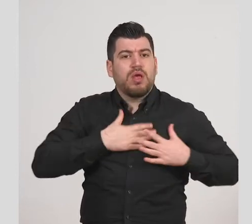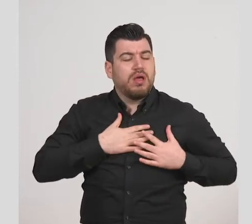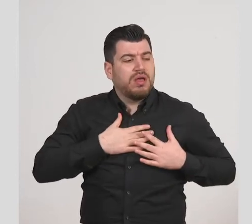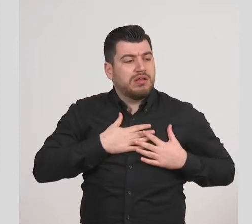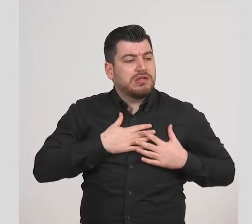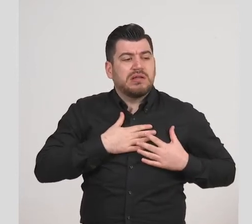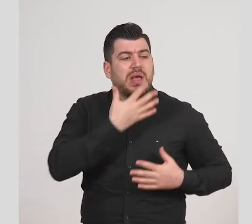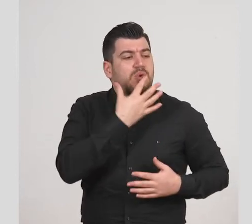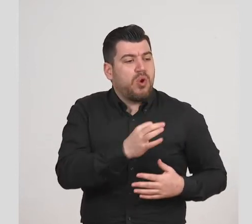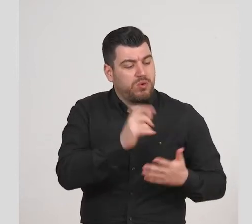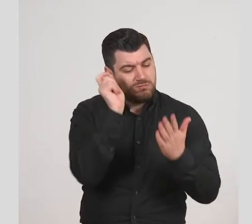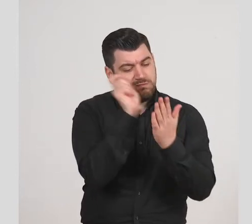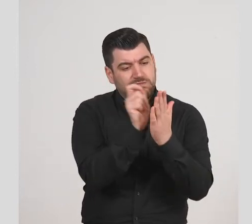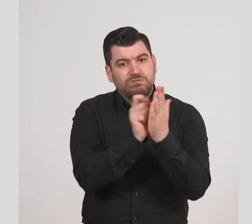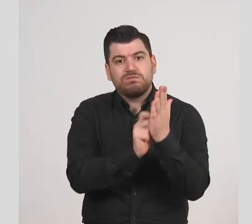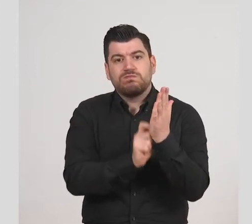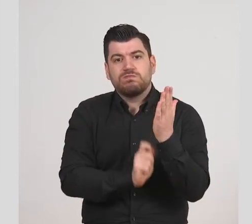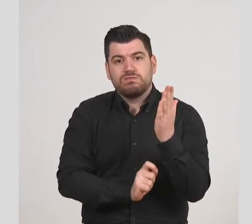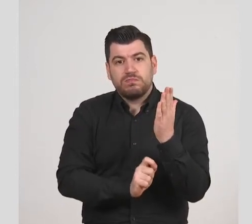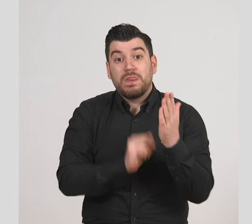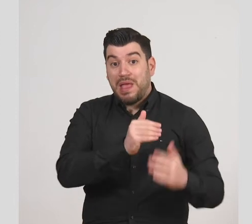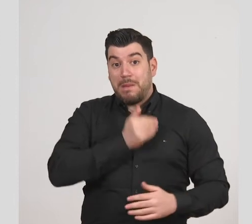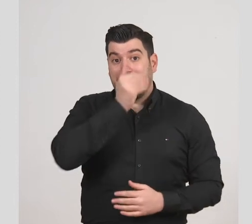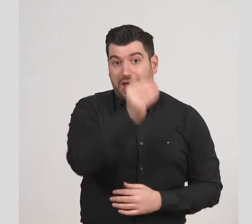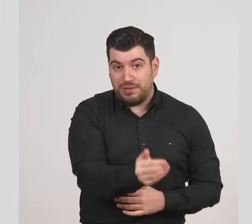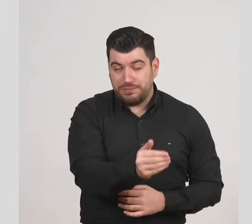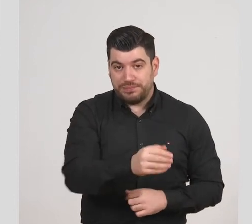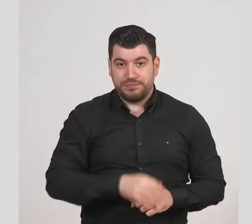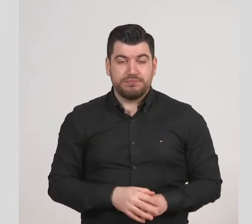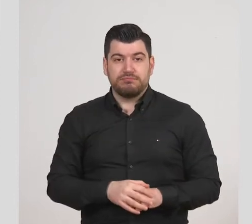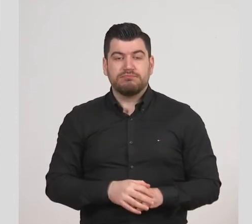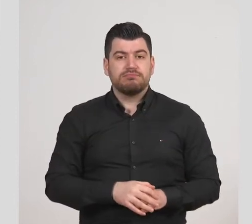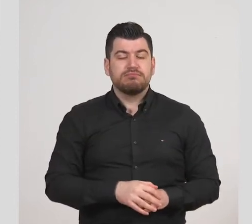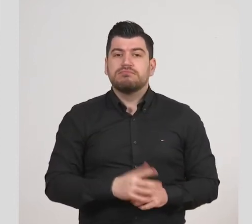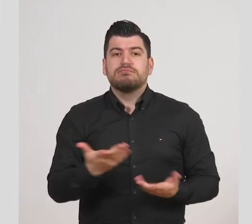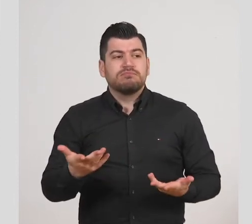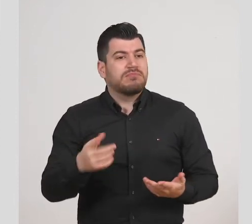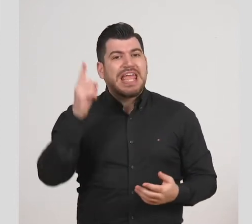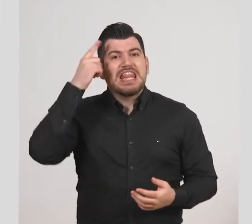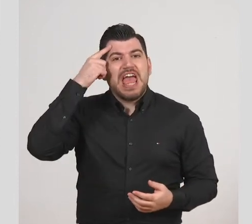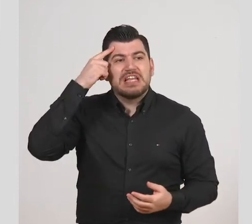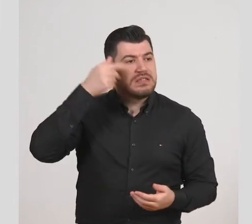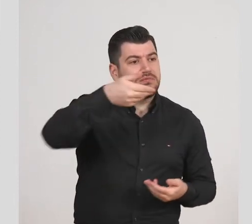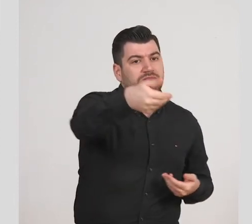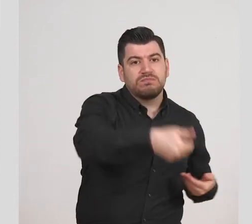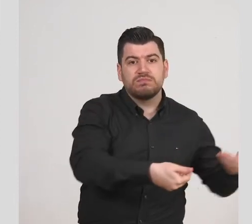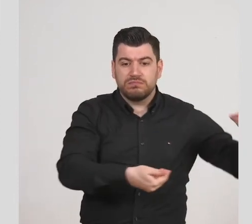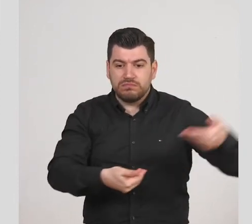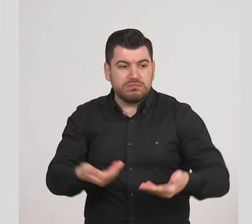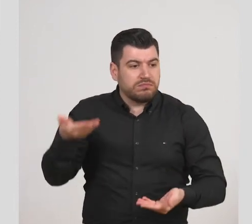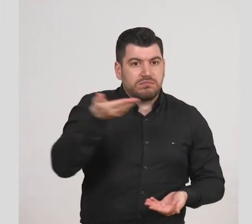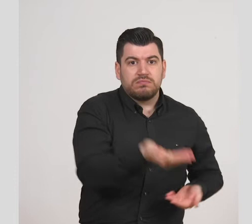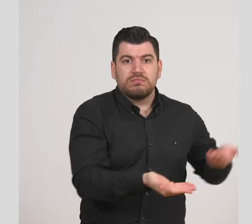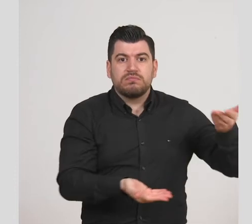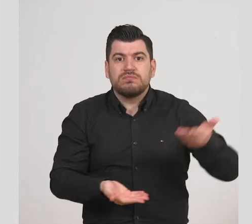λόγους, και το σημειώνω σε ένα χαρτάκι. Στη συνέχεια, ποιες ιδέες πιστεύεις ότι είναι οι πιο σημαντικές, ποιες ιδέες